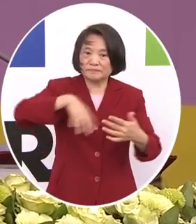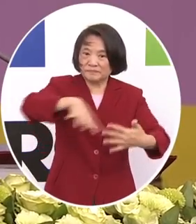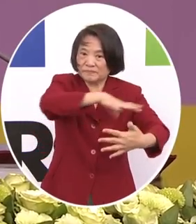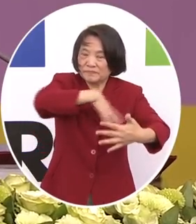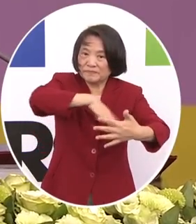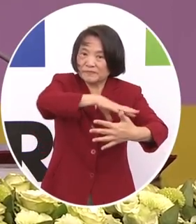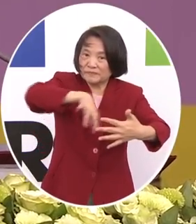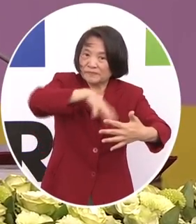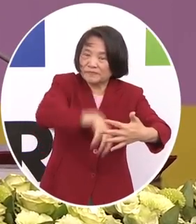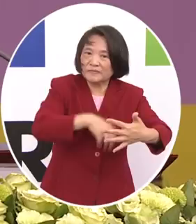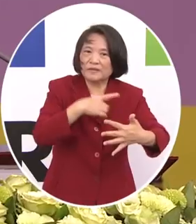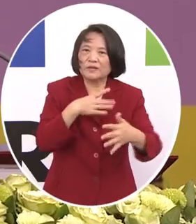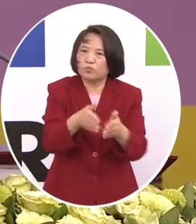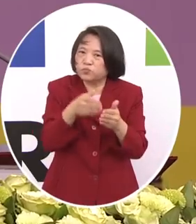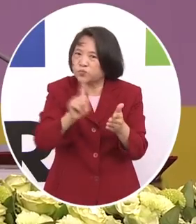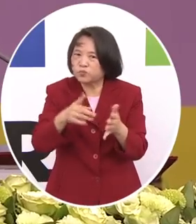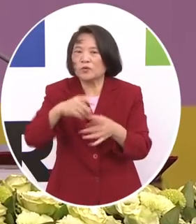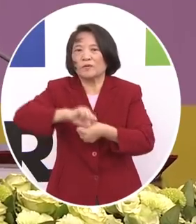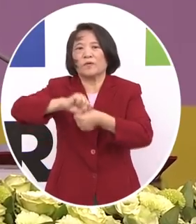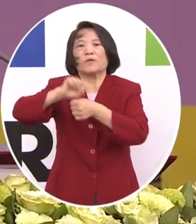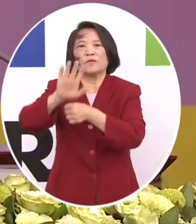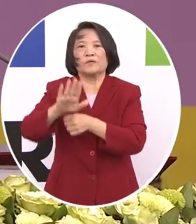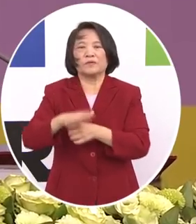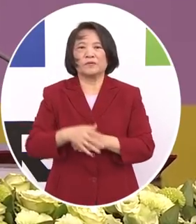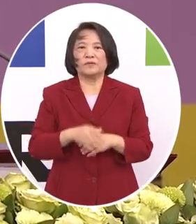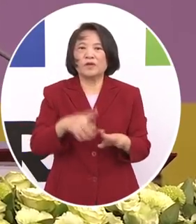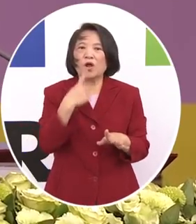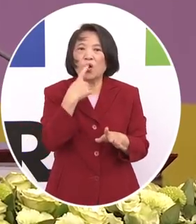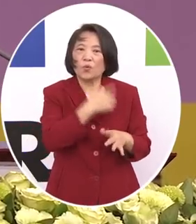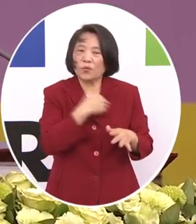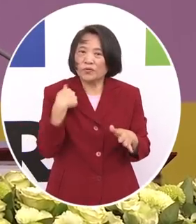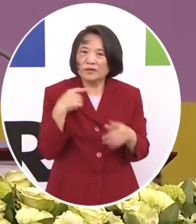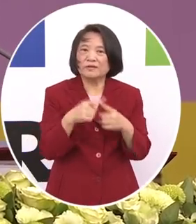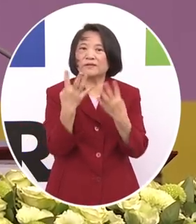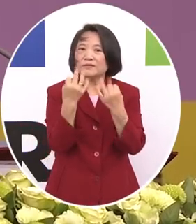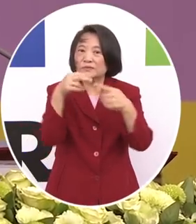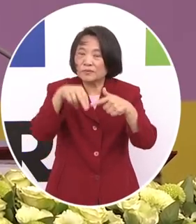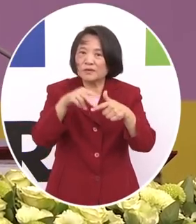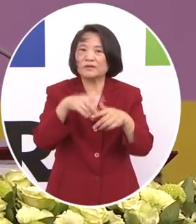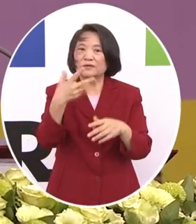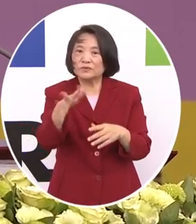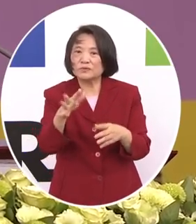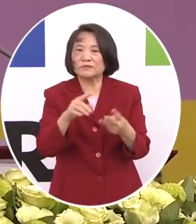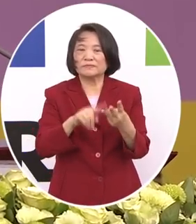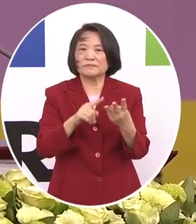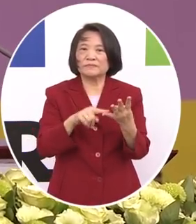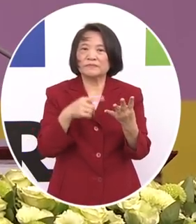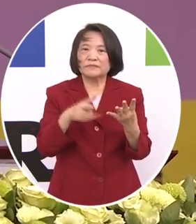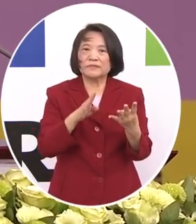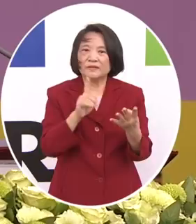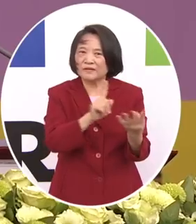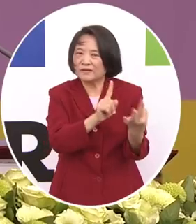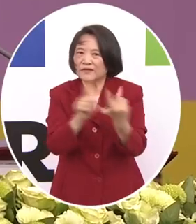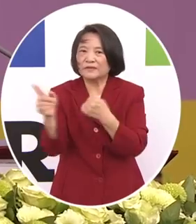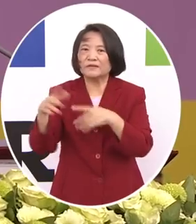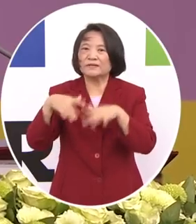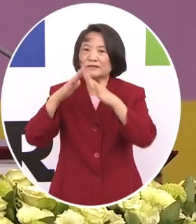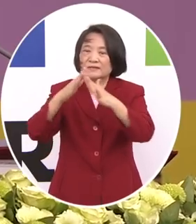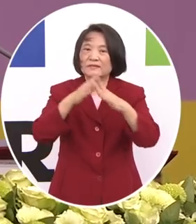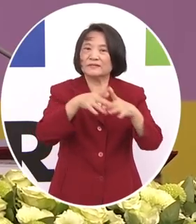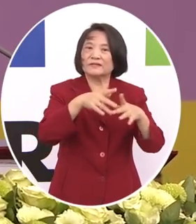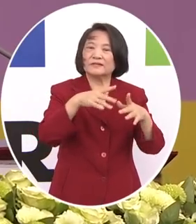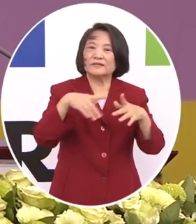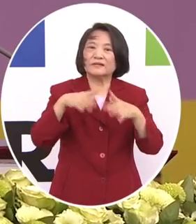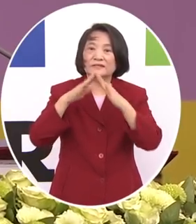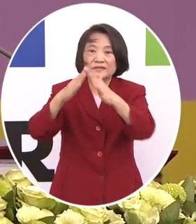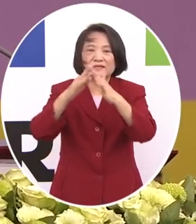发酵当中。这当中的绿能、数位、水资源、轨道、城乡，是下一个